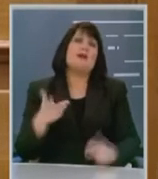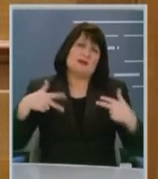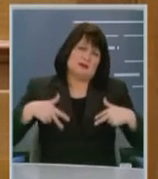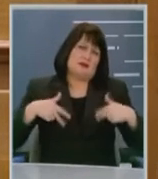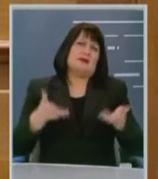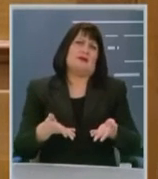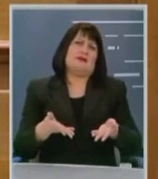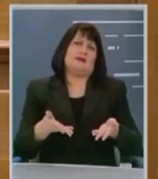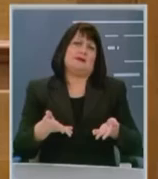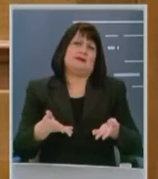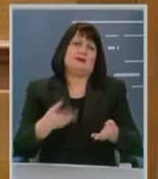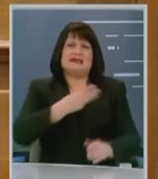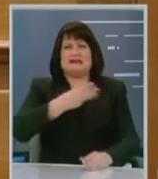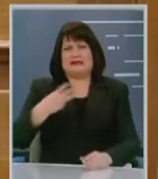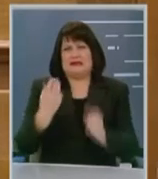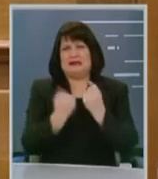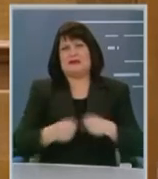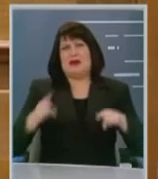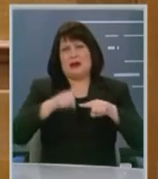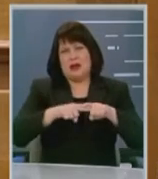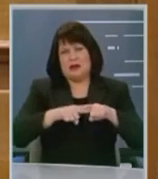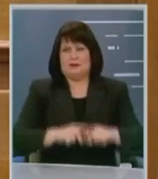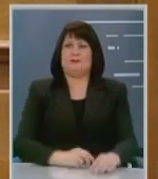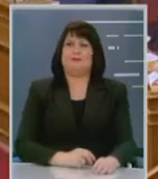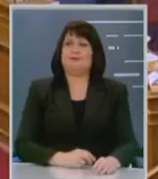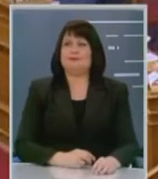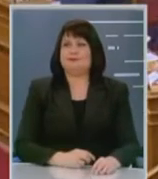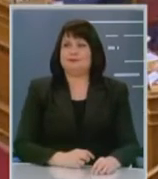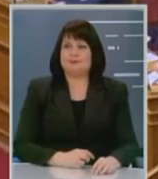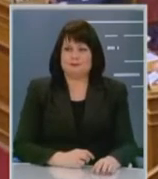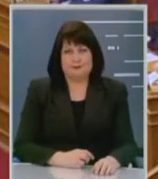χώρας από τον ΣΥΡΙΖΑ και την ΑΝΕ.